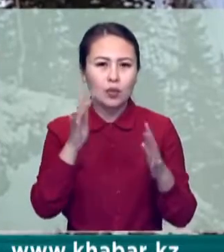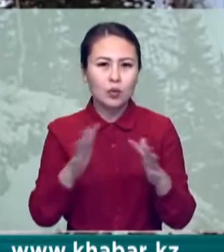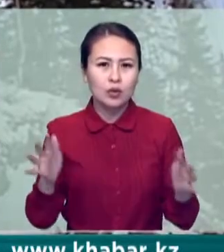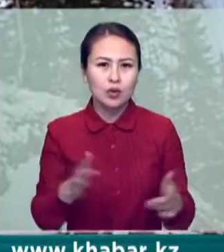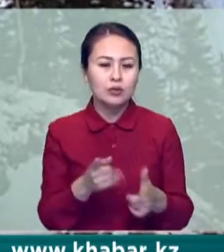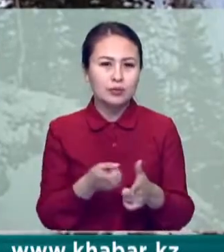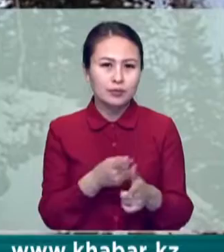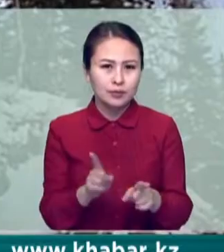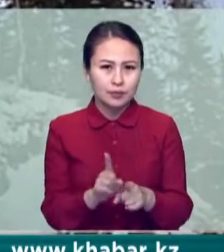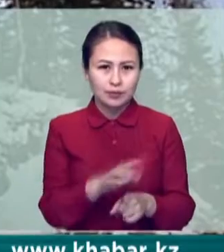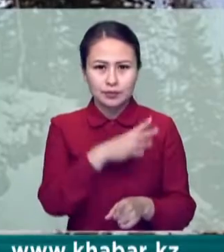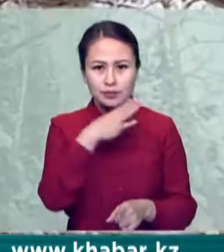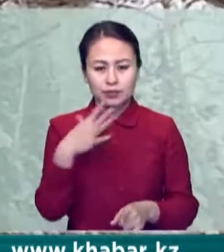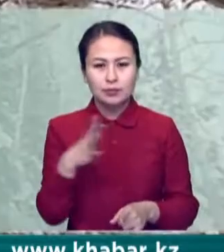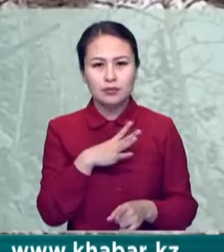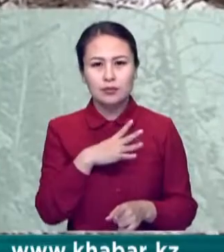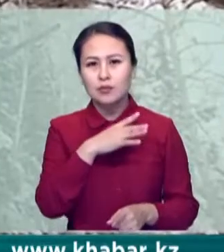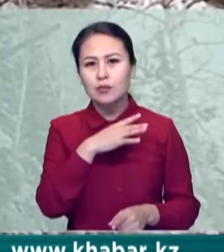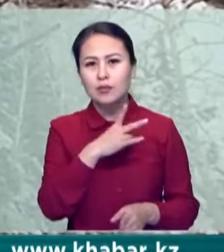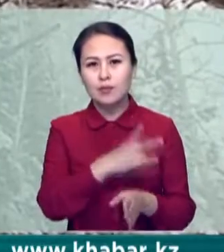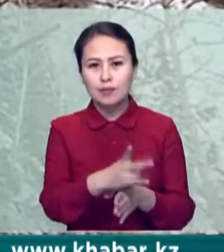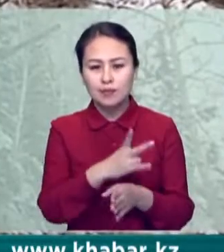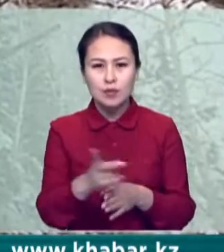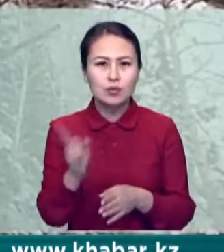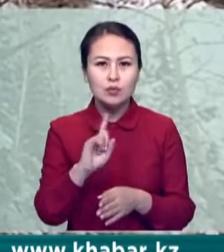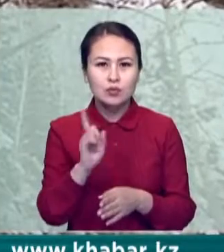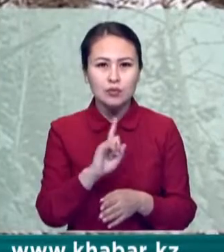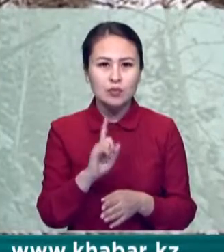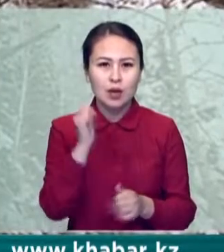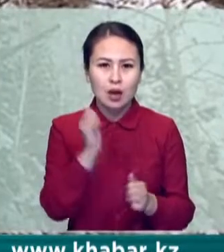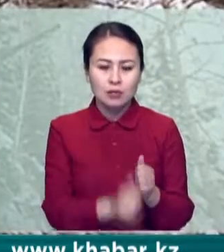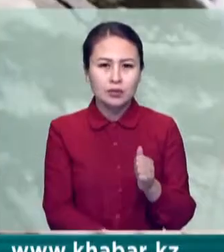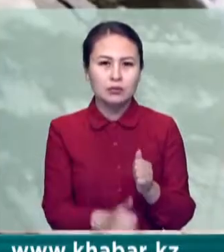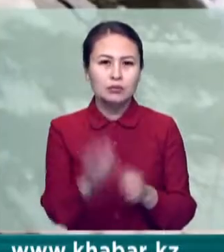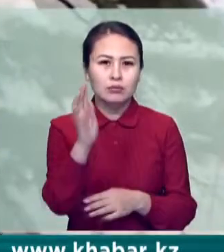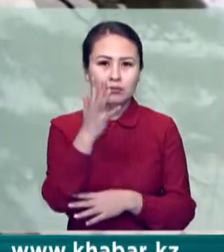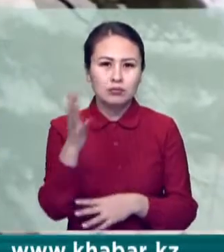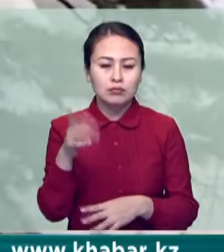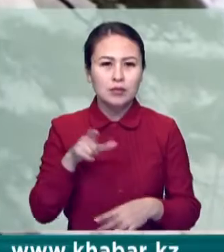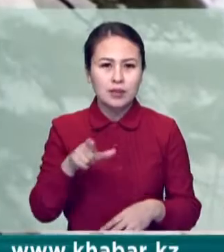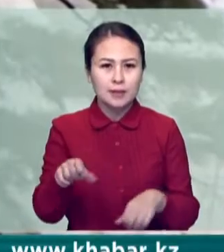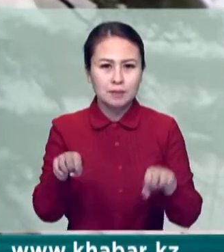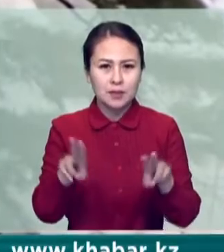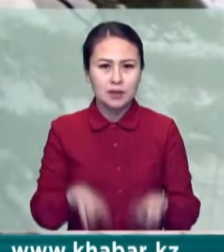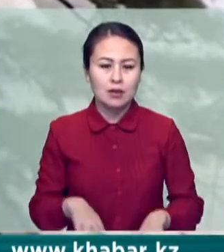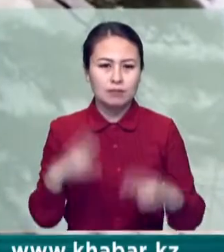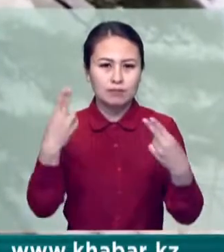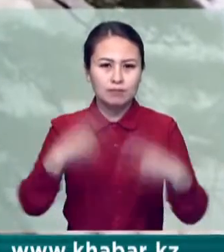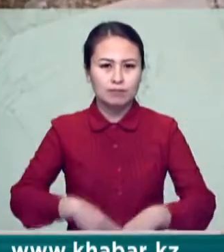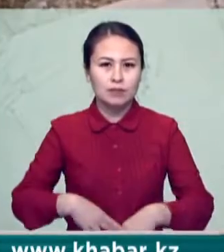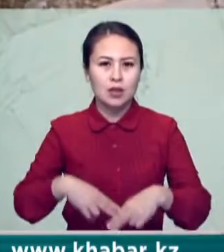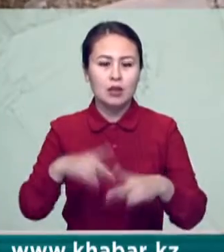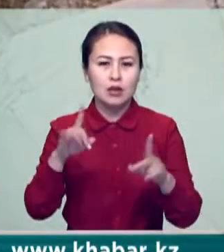желекті отаушылар да артады. Шыршаларды қаскөйлерден сақтау үшін әрбір орманнан шығатын жолға арнайы бекеттер қойылды.